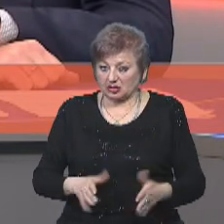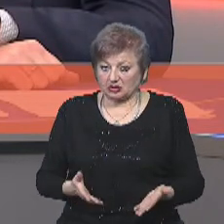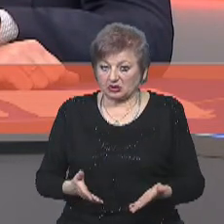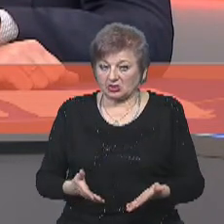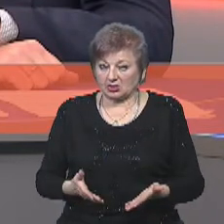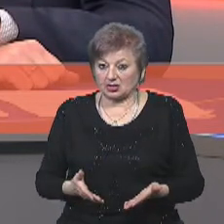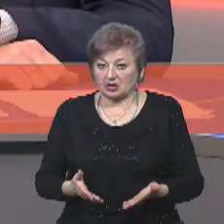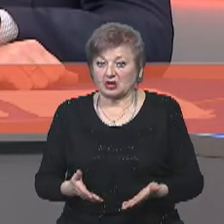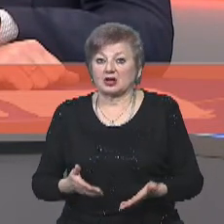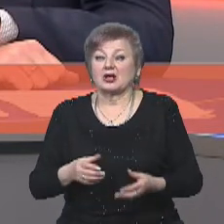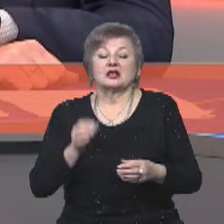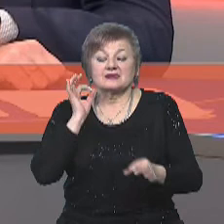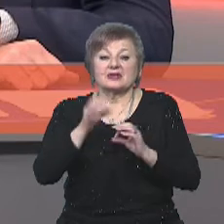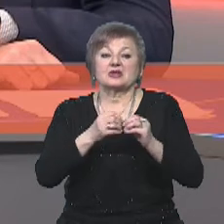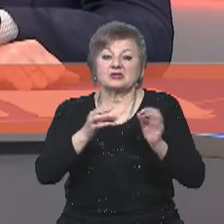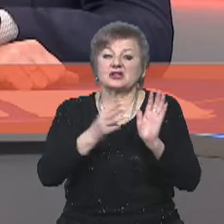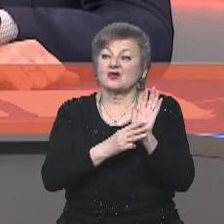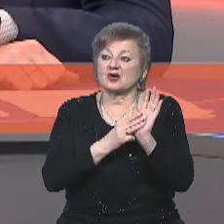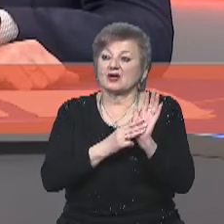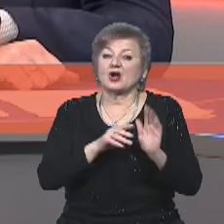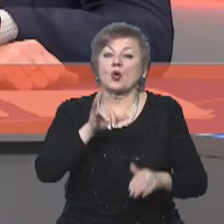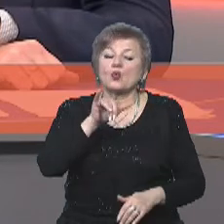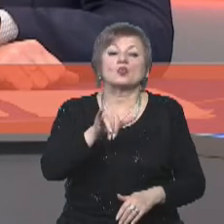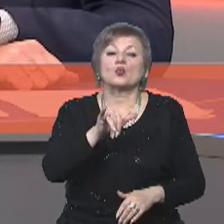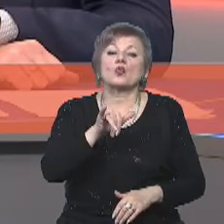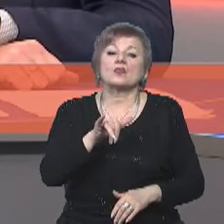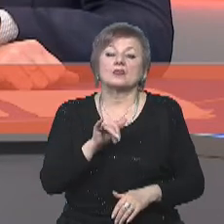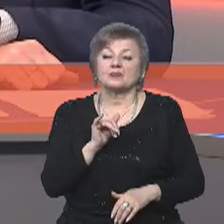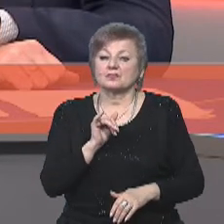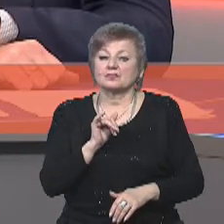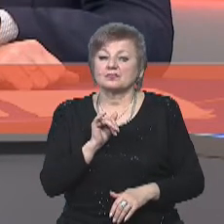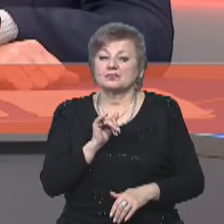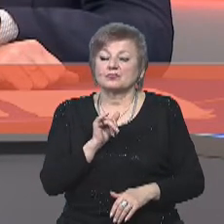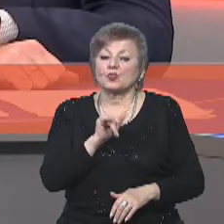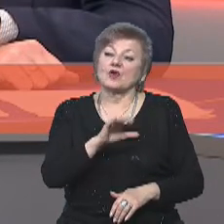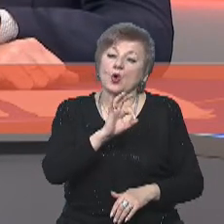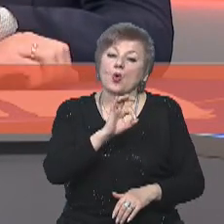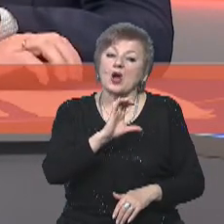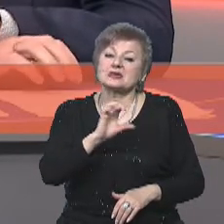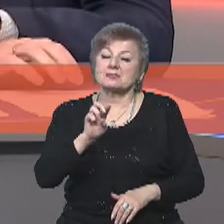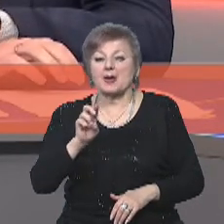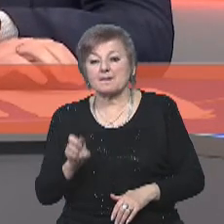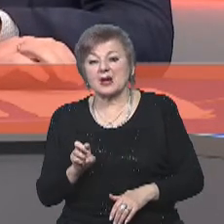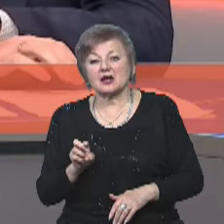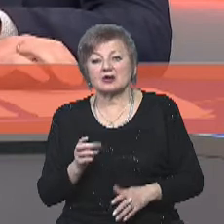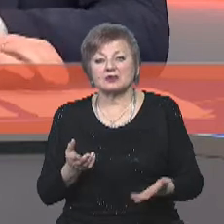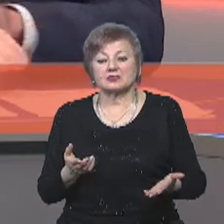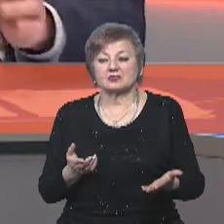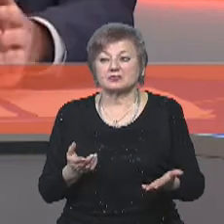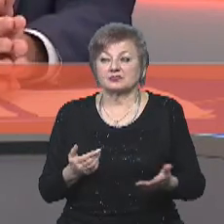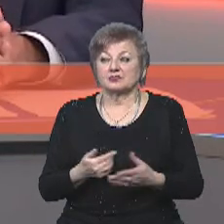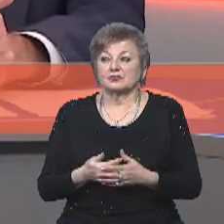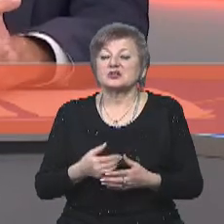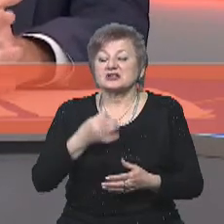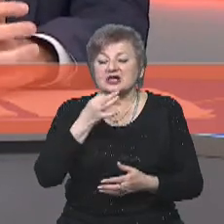Служба 1580. Скажите, у вас ОСББ чи керуюча? У вас керуюча никаких не принимают.